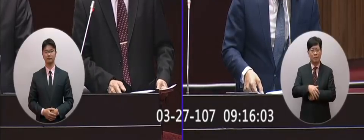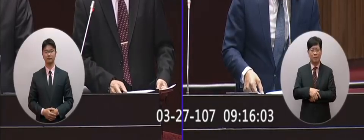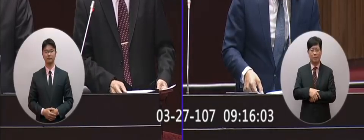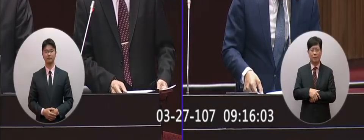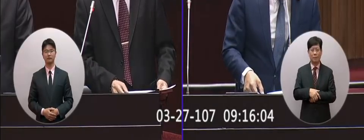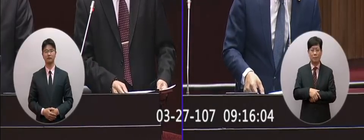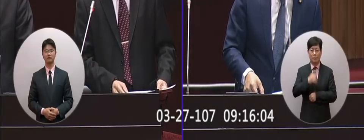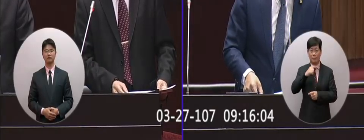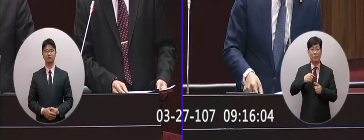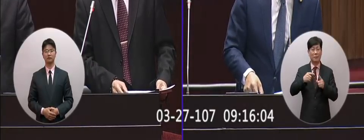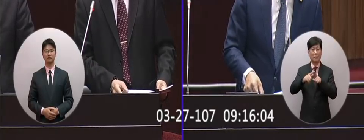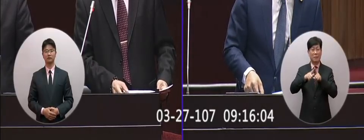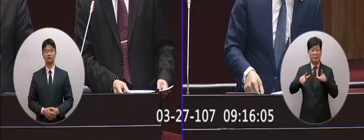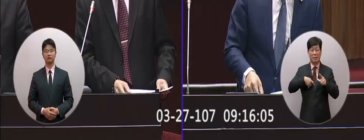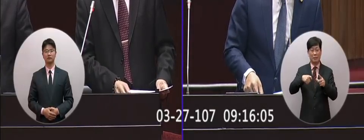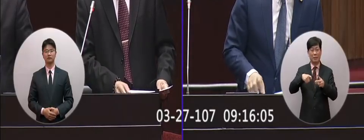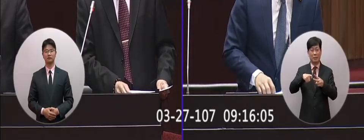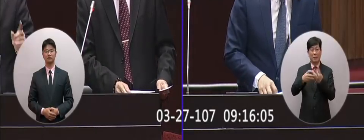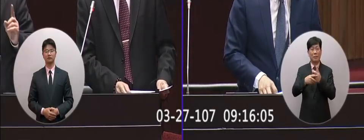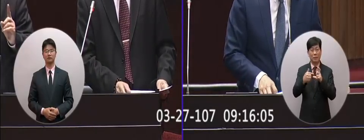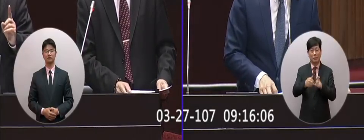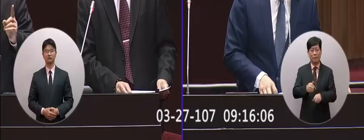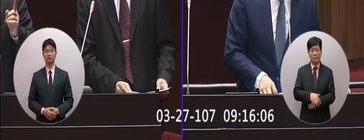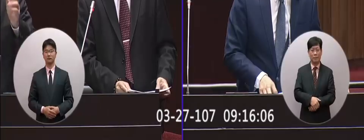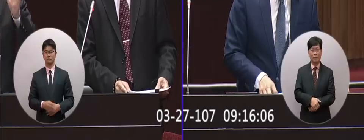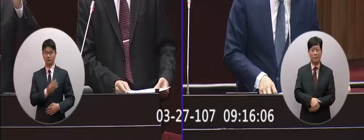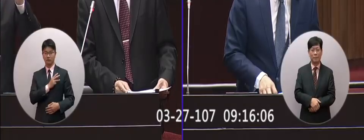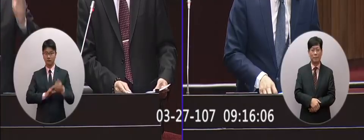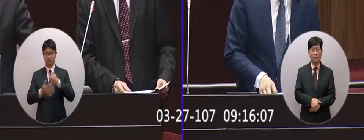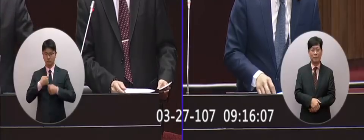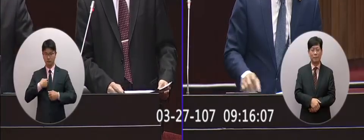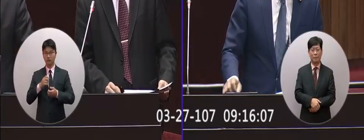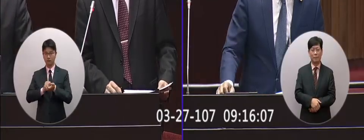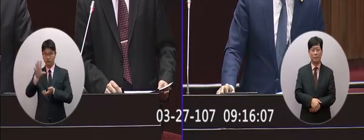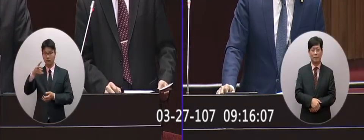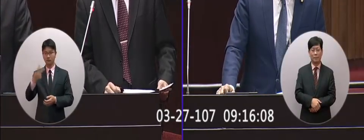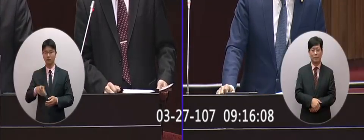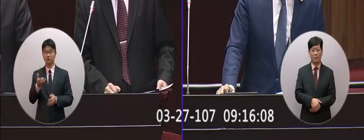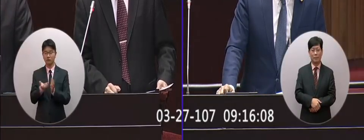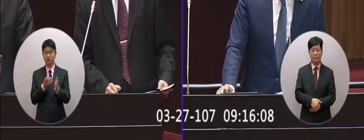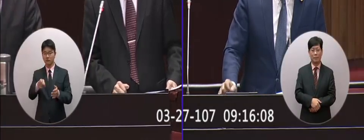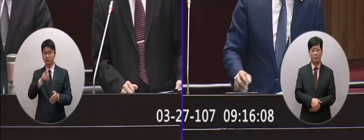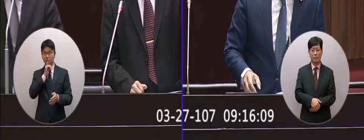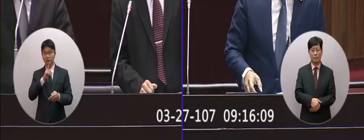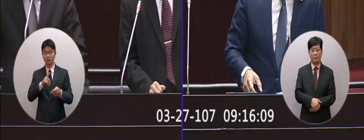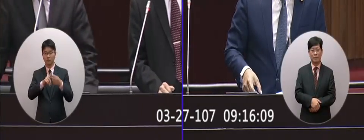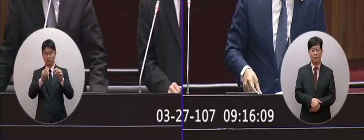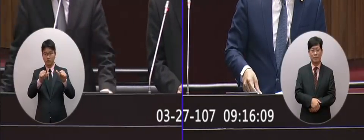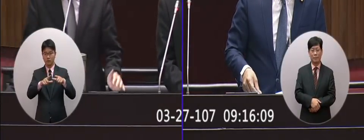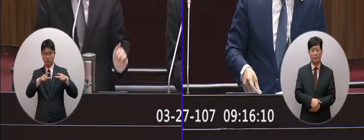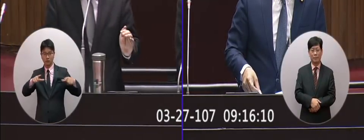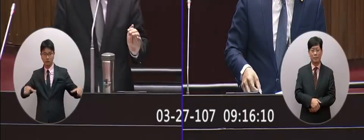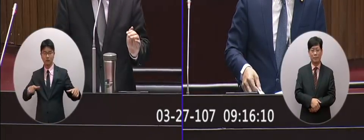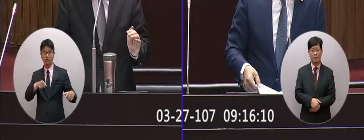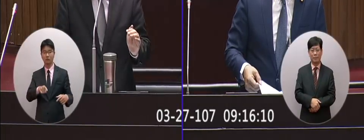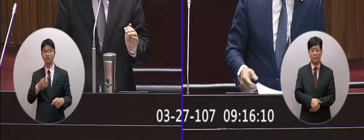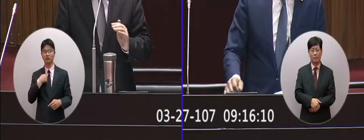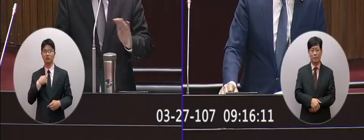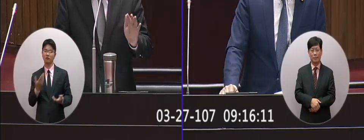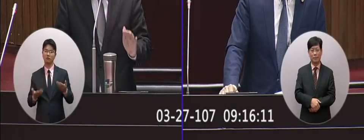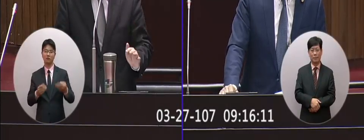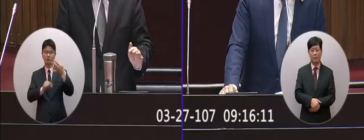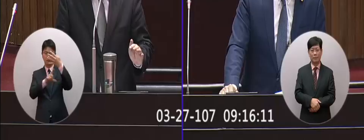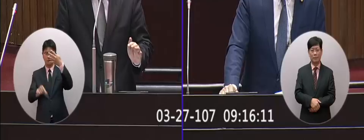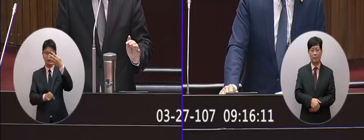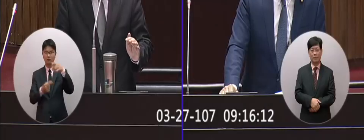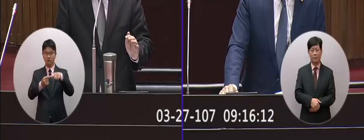个就是人大工业区啦。 那个赵勇给你补充一个，就是说你刚刚讲的容积率增加，我们大概四月份就